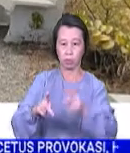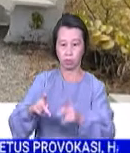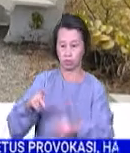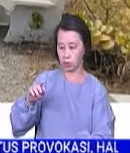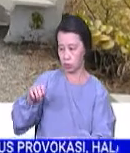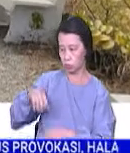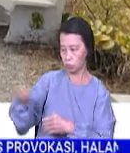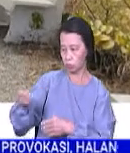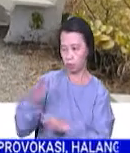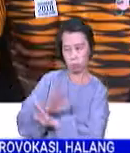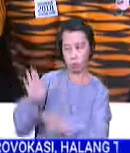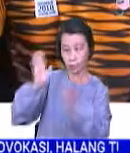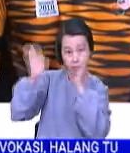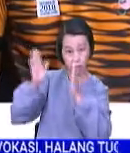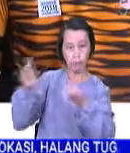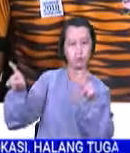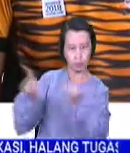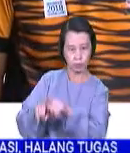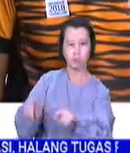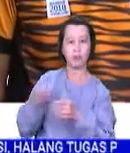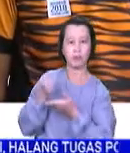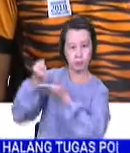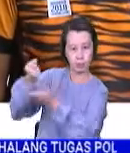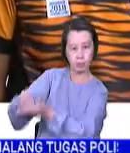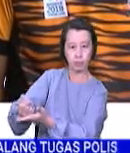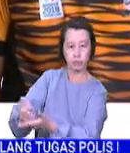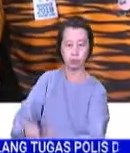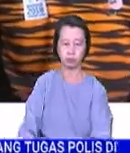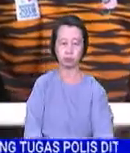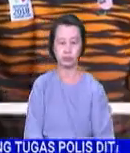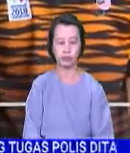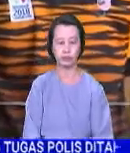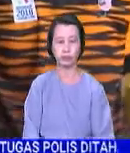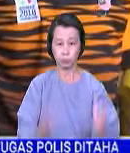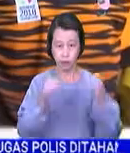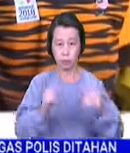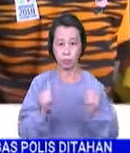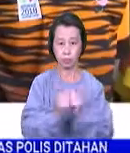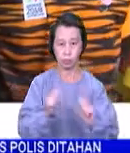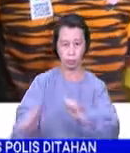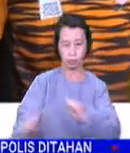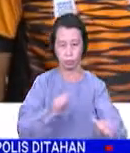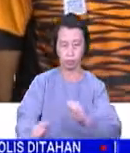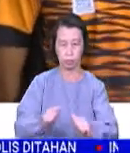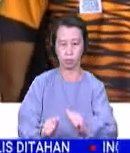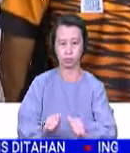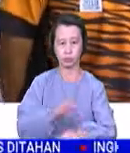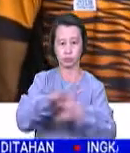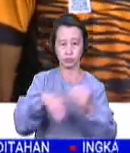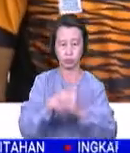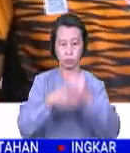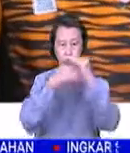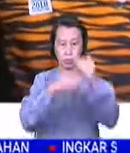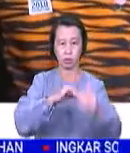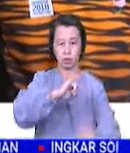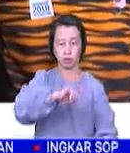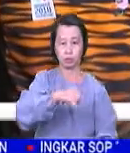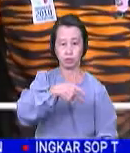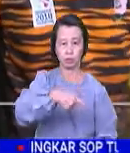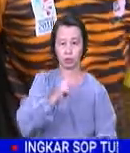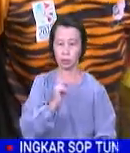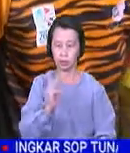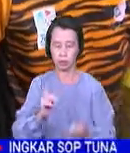asing yang memerlukan turut dibantu secara dengan adanya celak Android Joe kepemimpinan swapenka JPCC